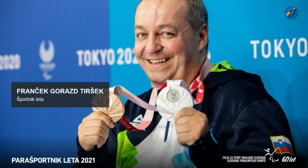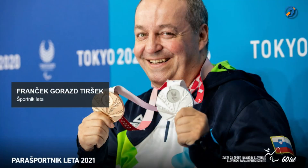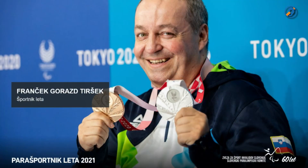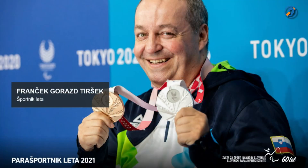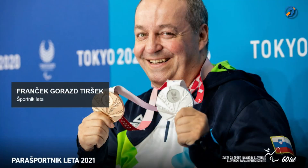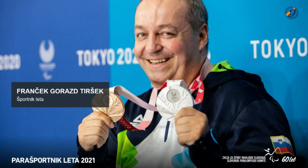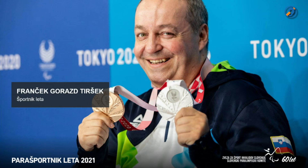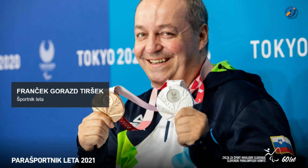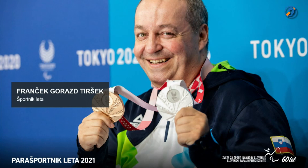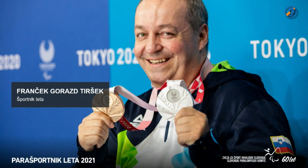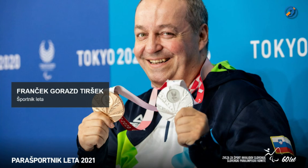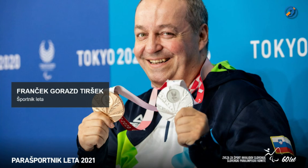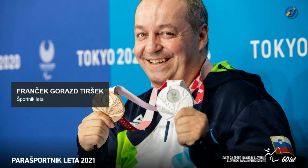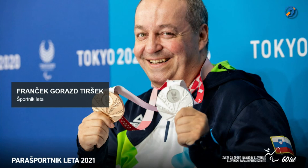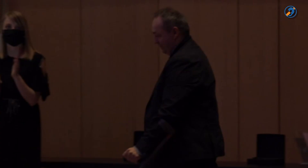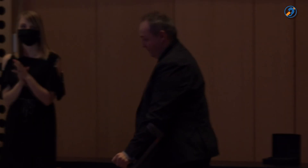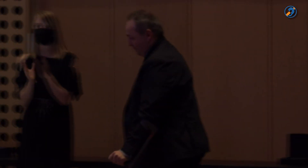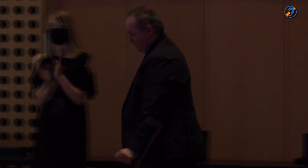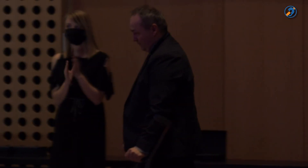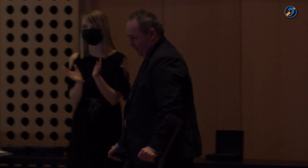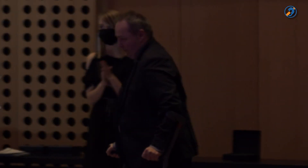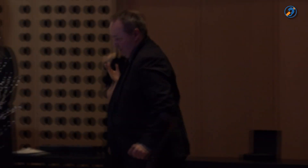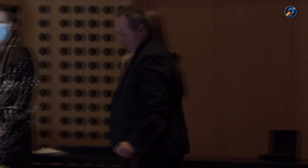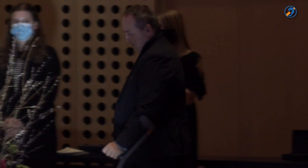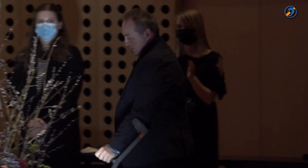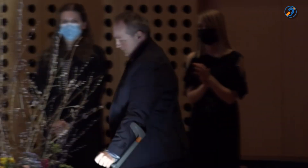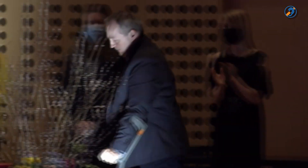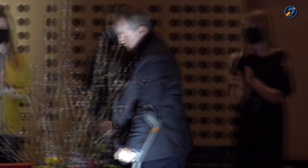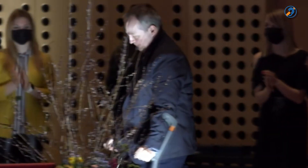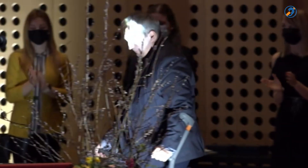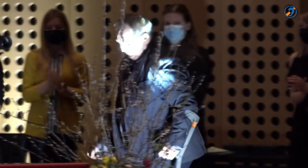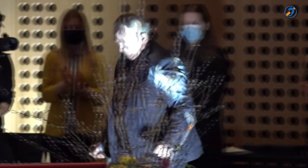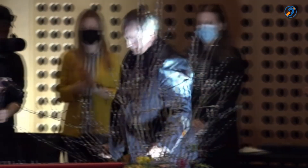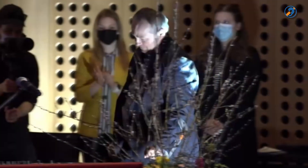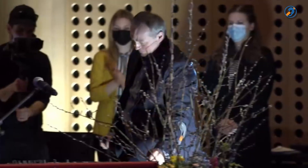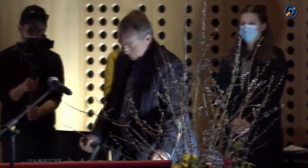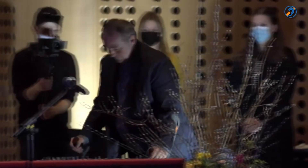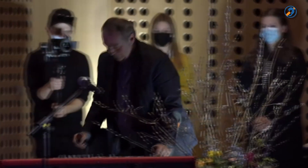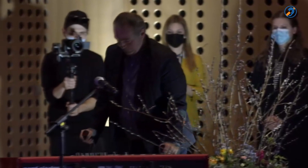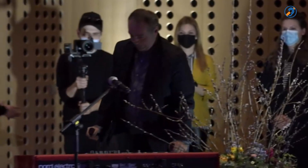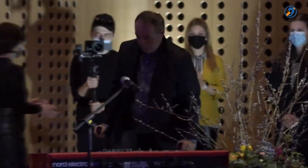Ukraje neznane, mi zjutraj pod okno,